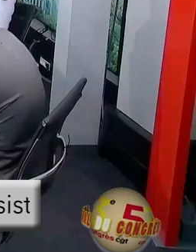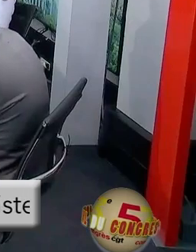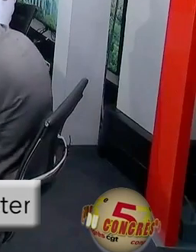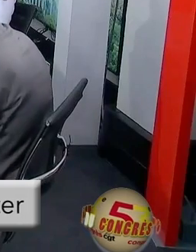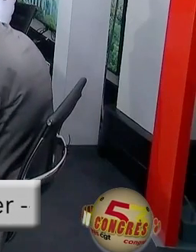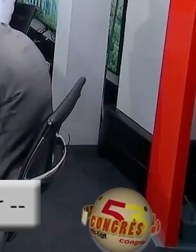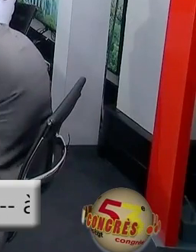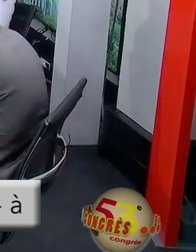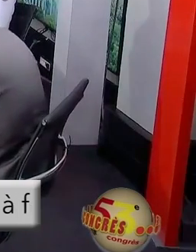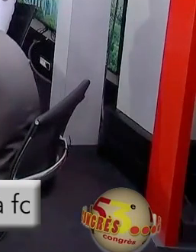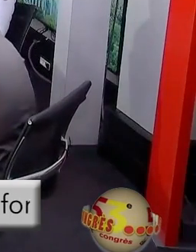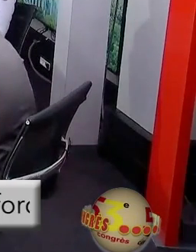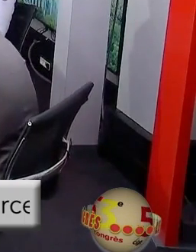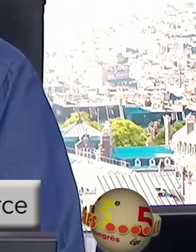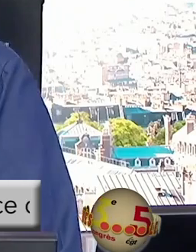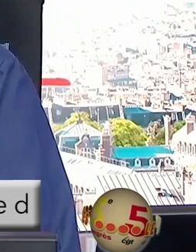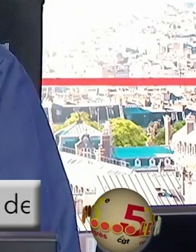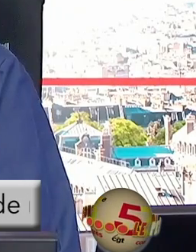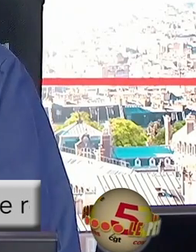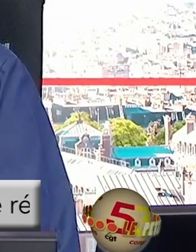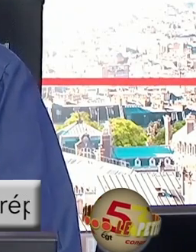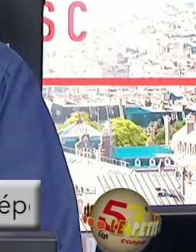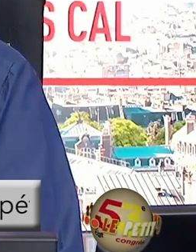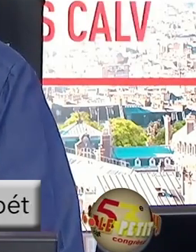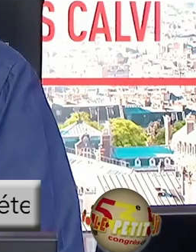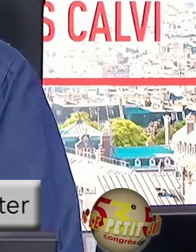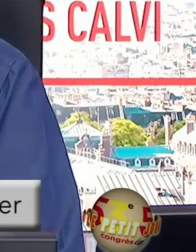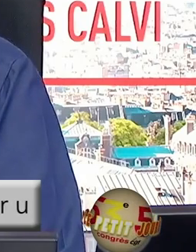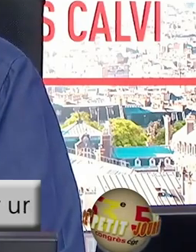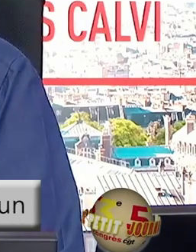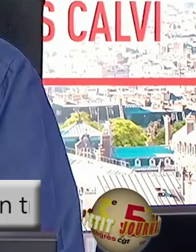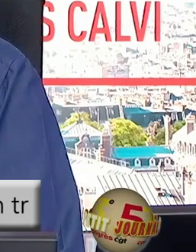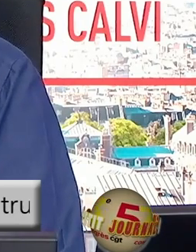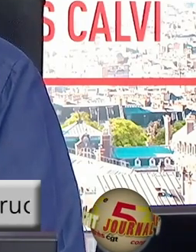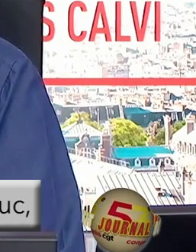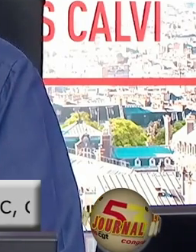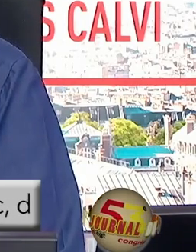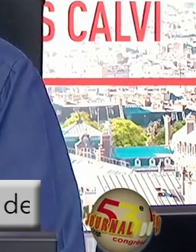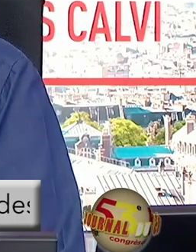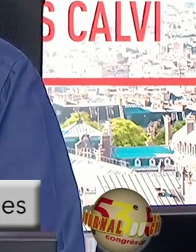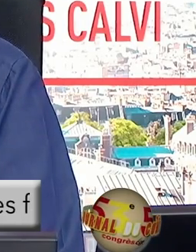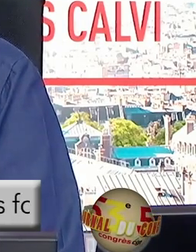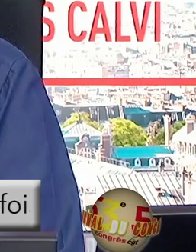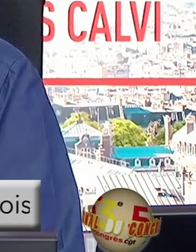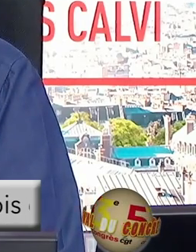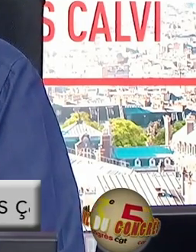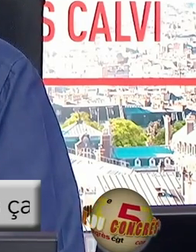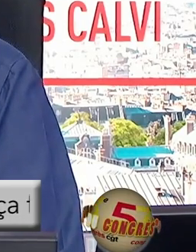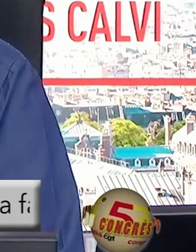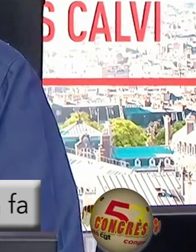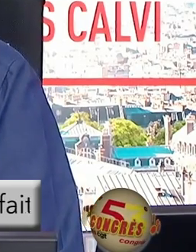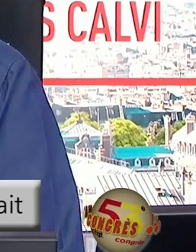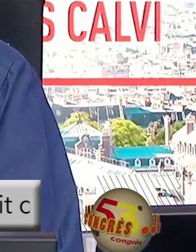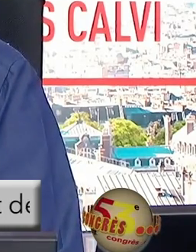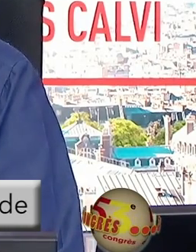RTL Matin, Yves Calvi. L'angle syndical avec notre expert, 7h37. La baisse du temps de travail pour 2023 vient d'être proposée